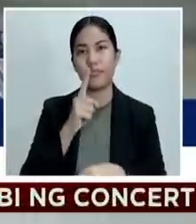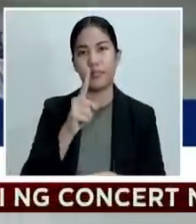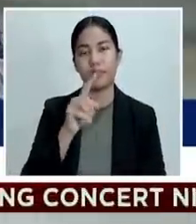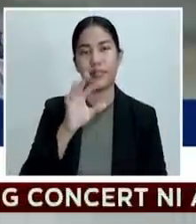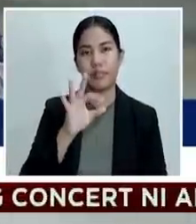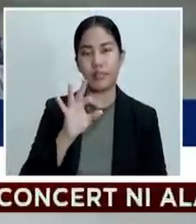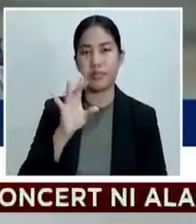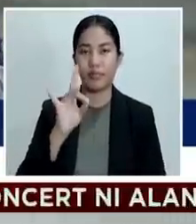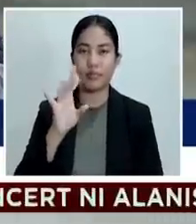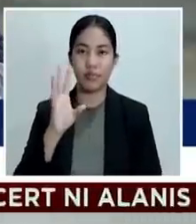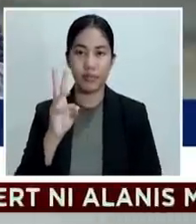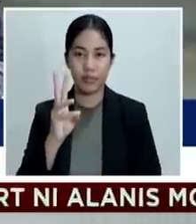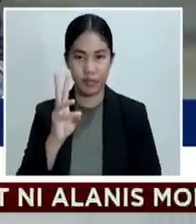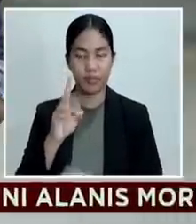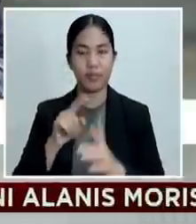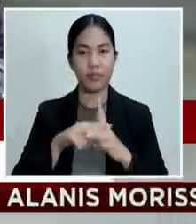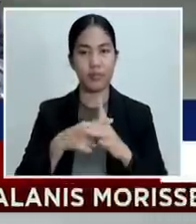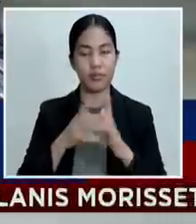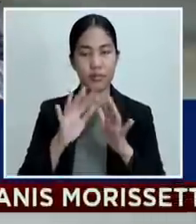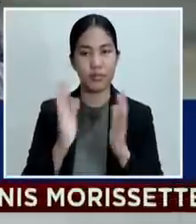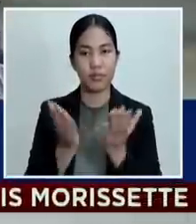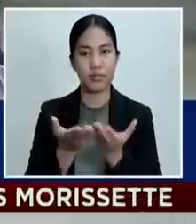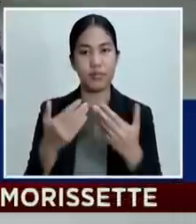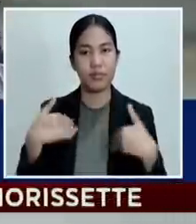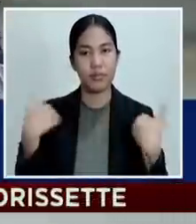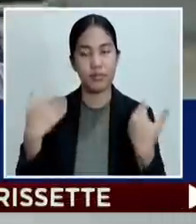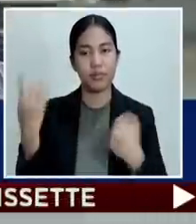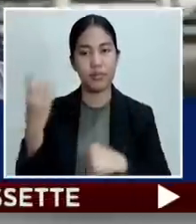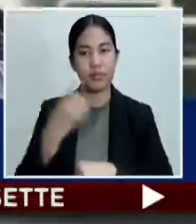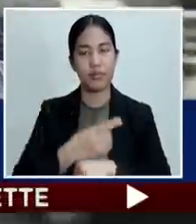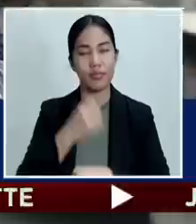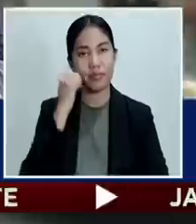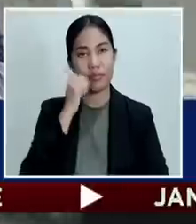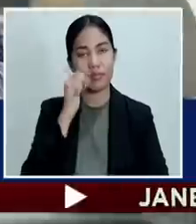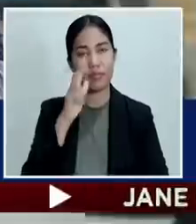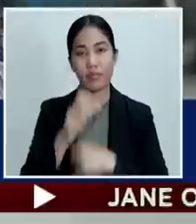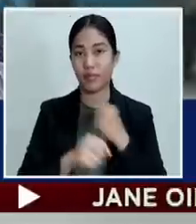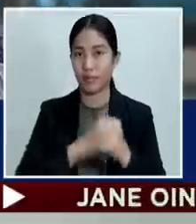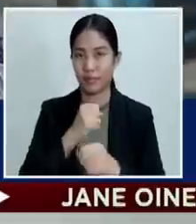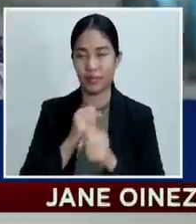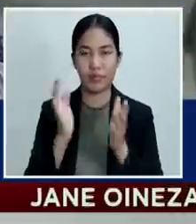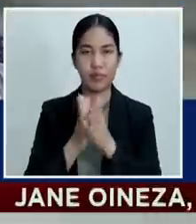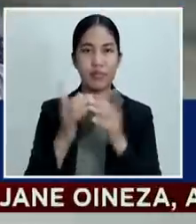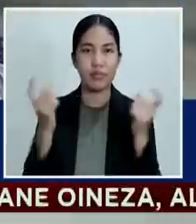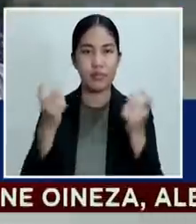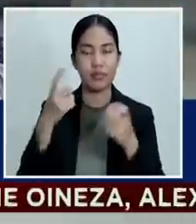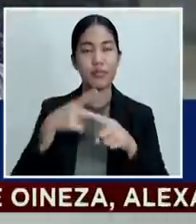World Youth Day. Ipinagdiriwang ito kada 3 taon, pero dahil sa COVID-19 pandemic,